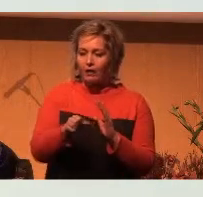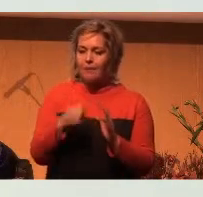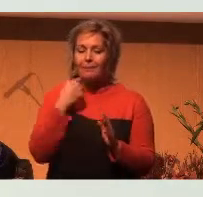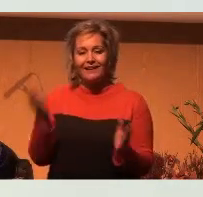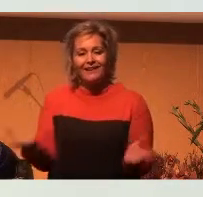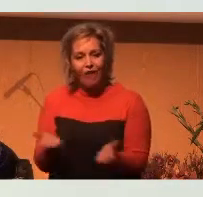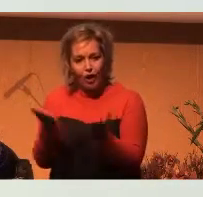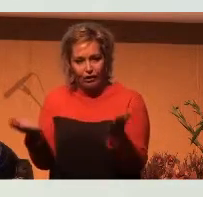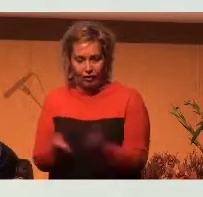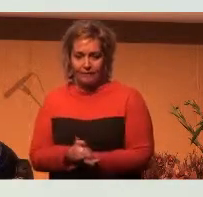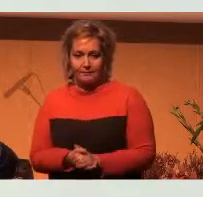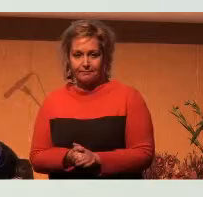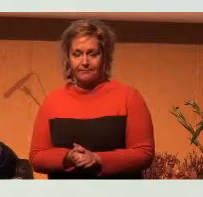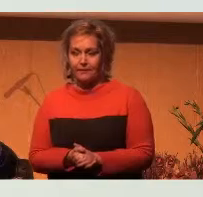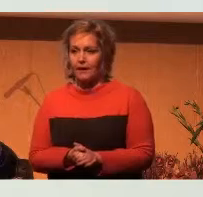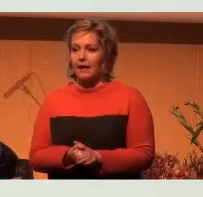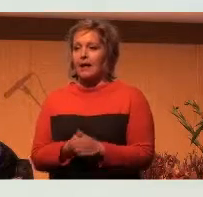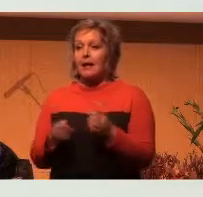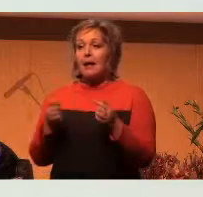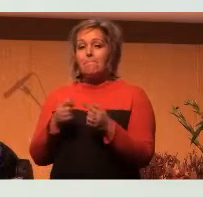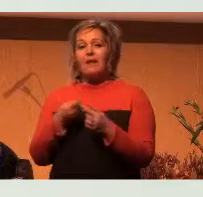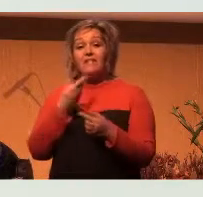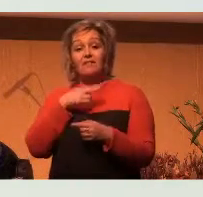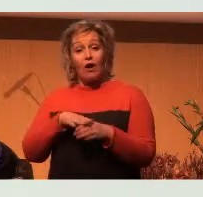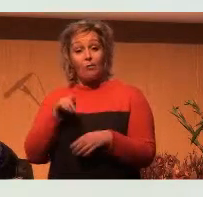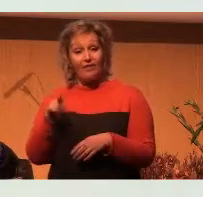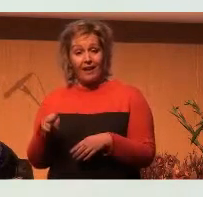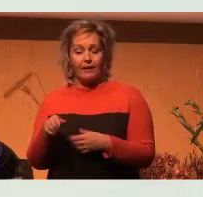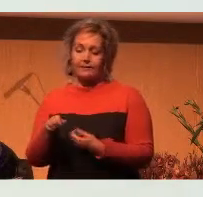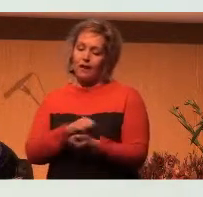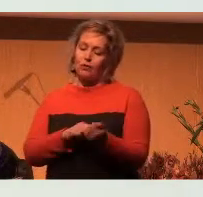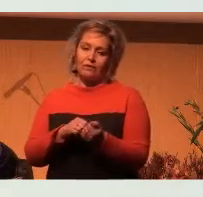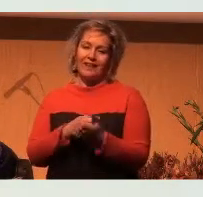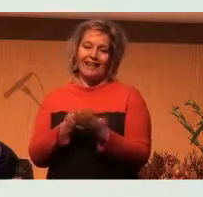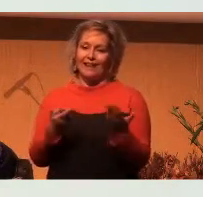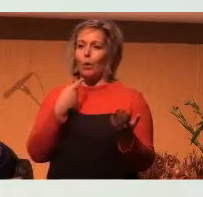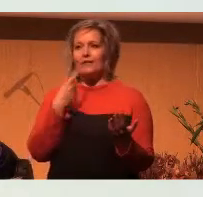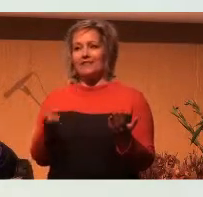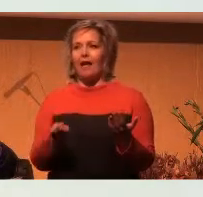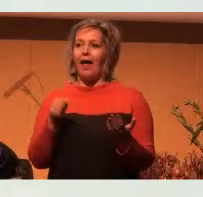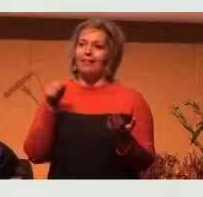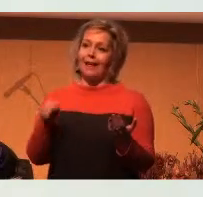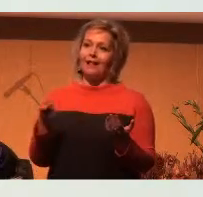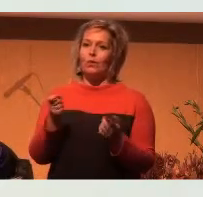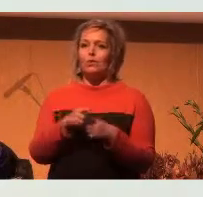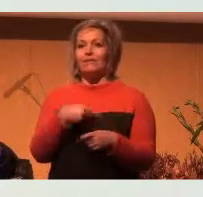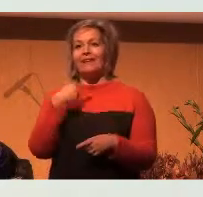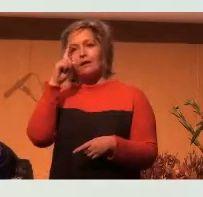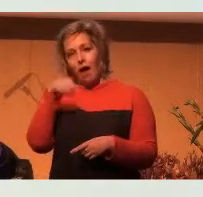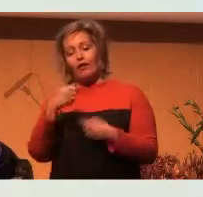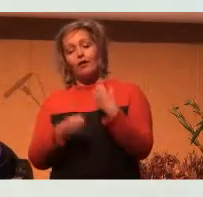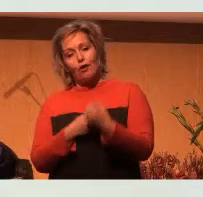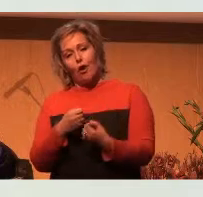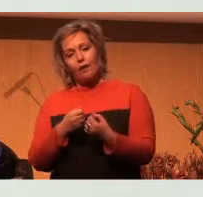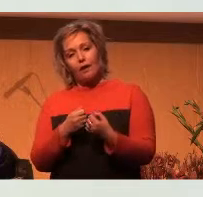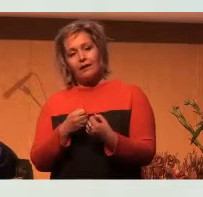ivaretatt. Men svaret på det er naturligvis ikke å si at dette er noe som vi kan gjøre